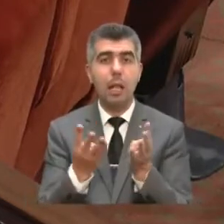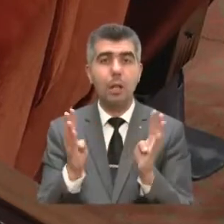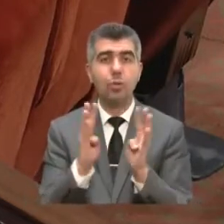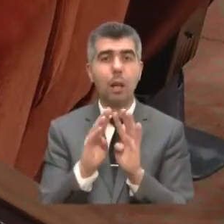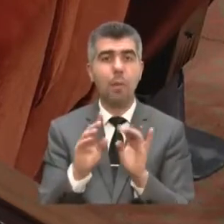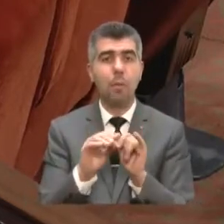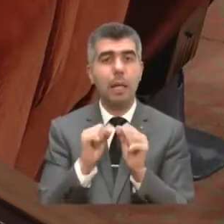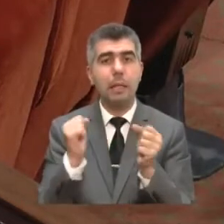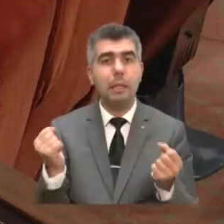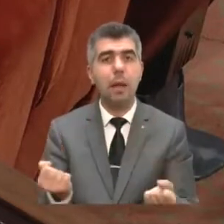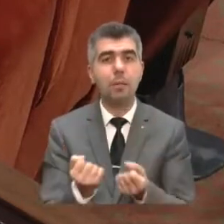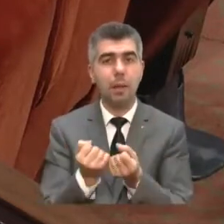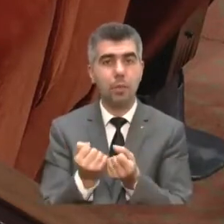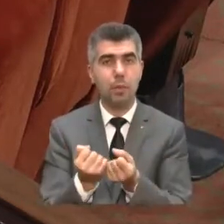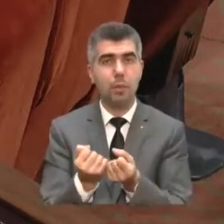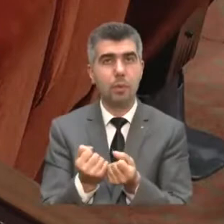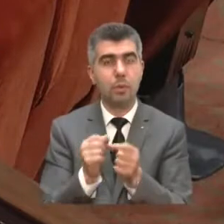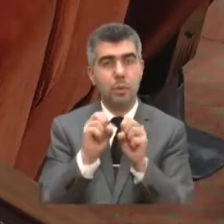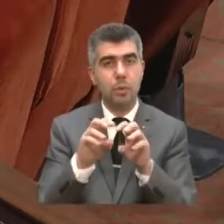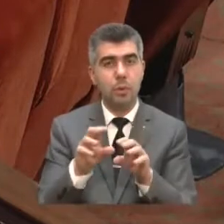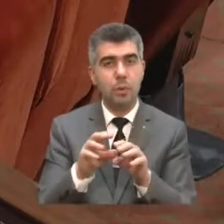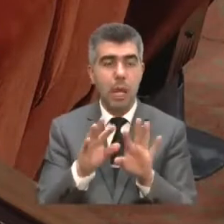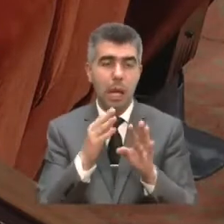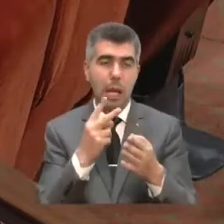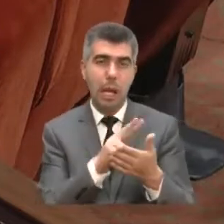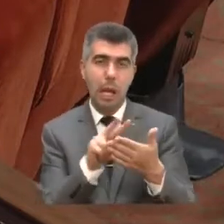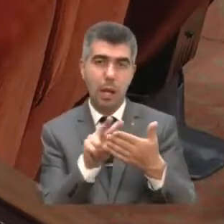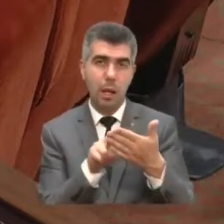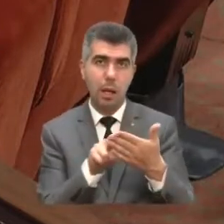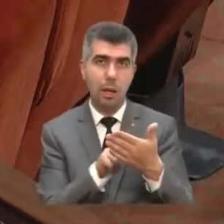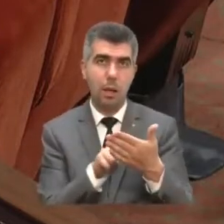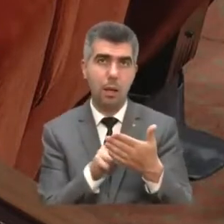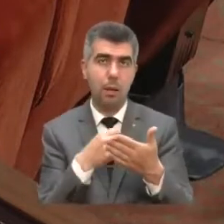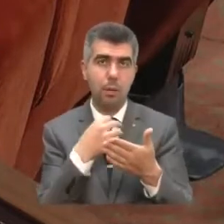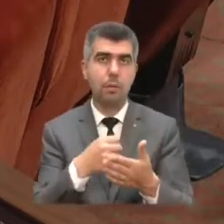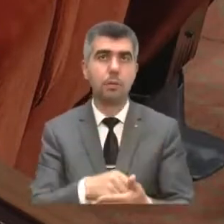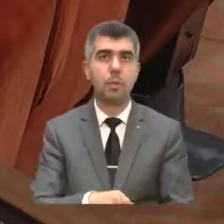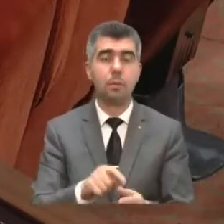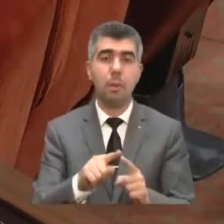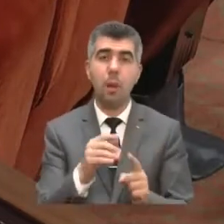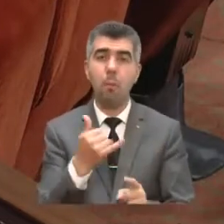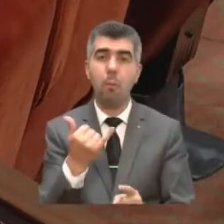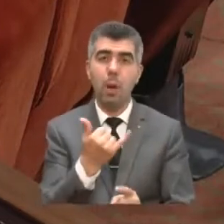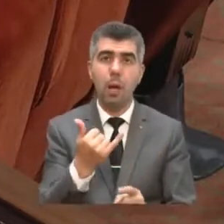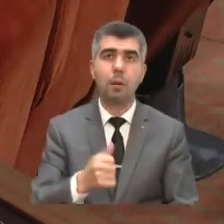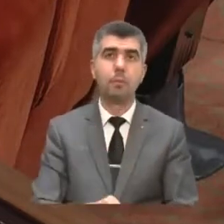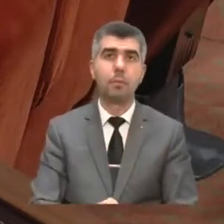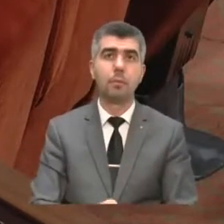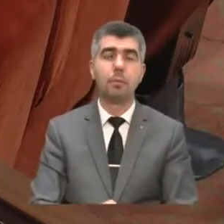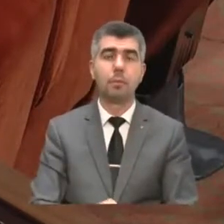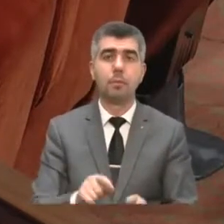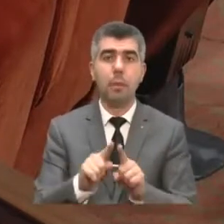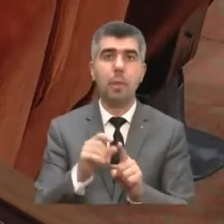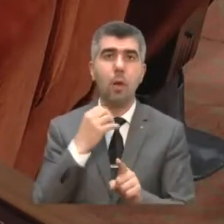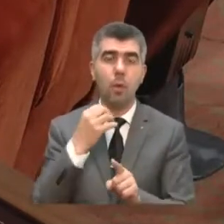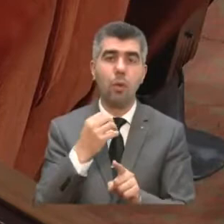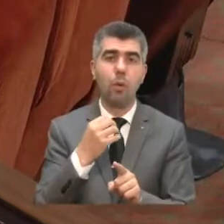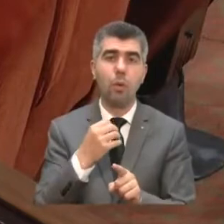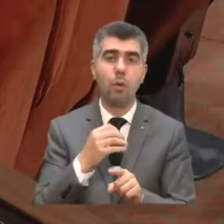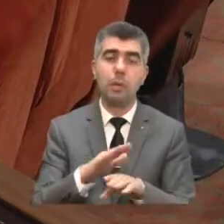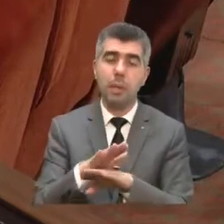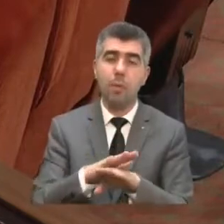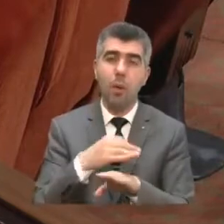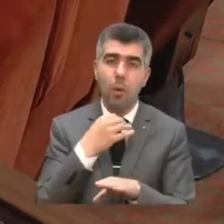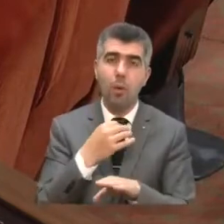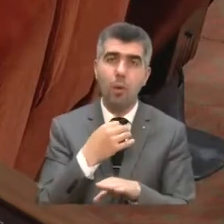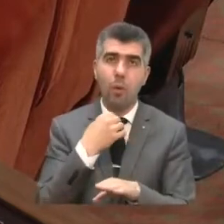الجديد. الى قريتو غادي تلقاوه عليه، كيلح على واحد المساله مهمه جدا هي لا سوبسيدياريتي. اسمحوا لي ما عرفتش نقولها